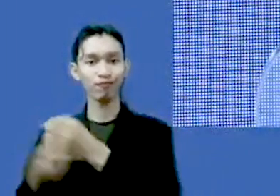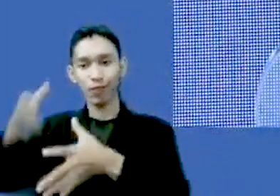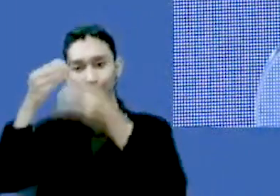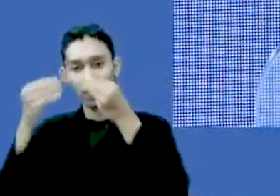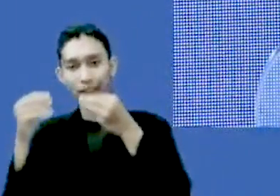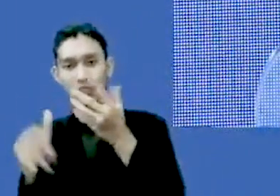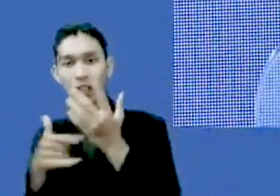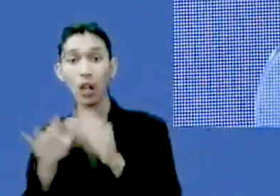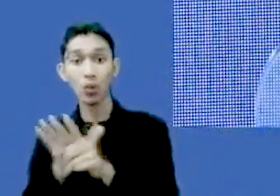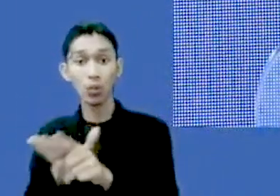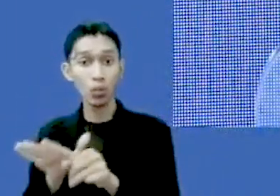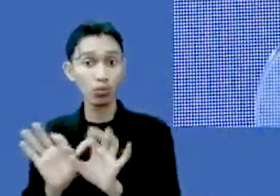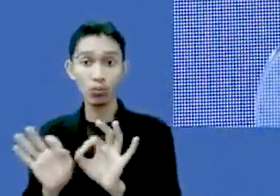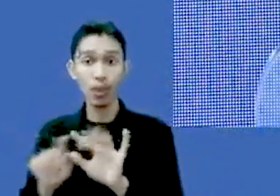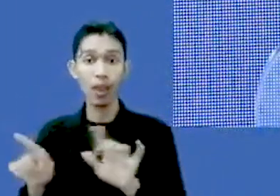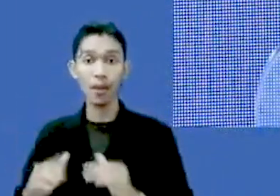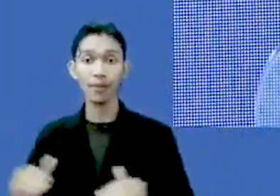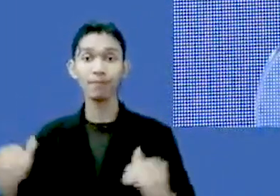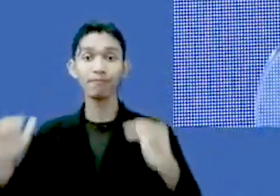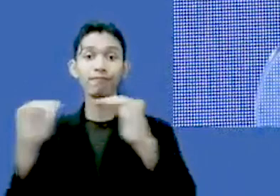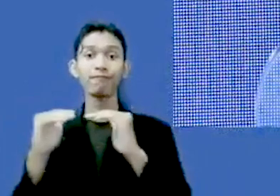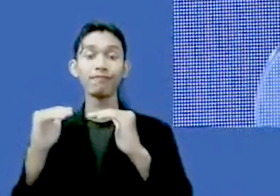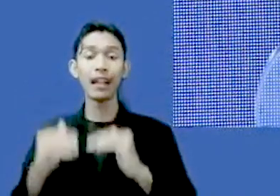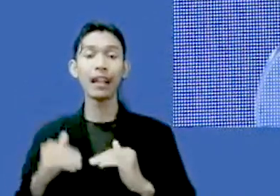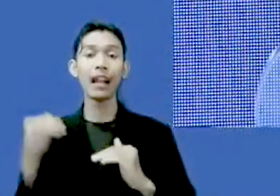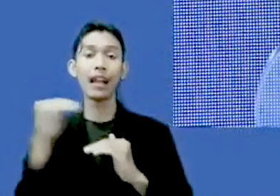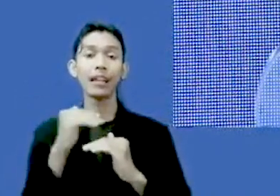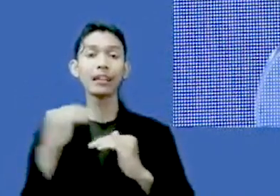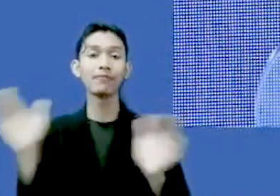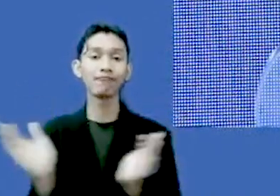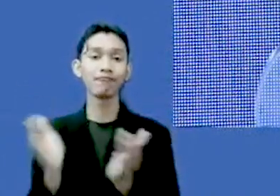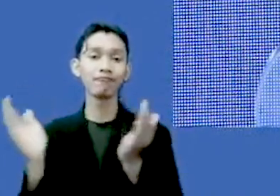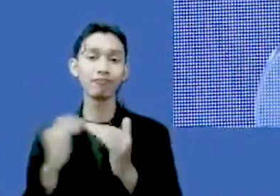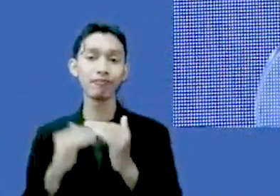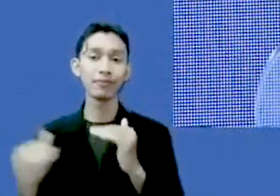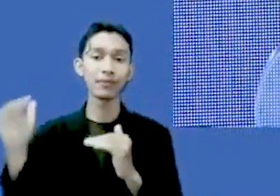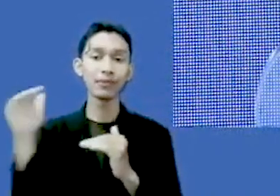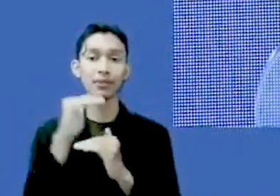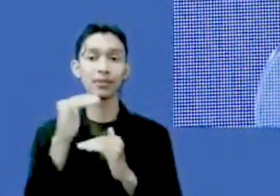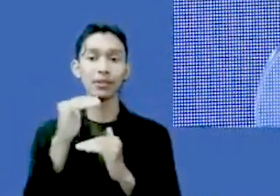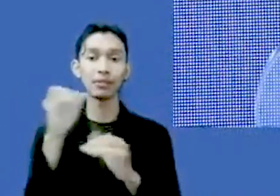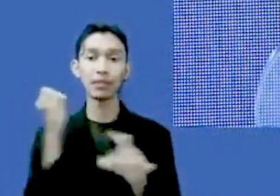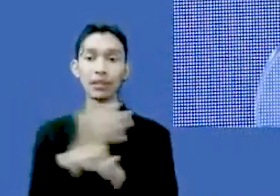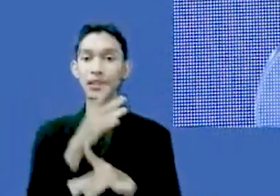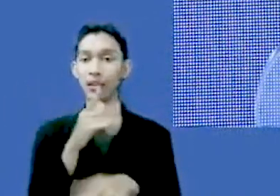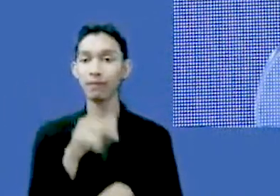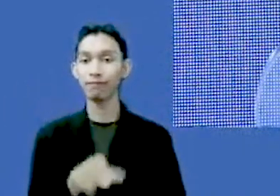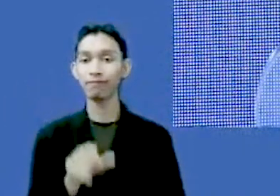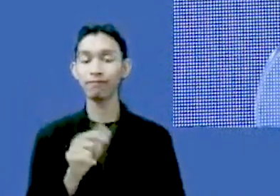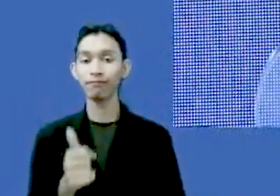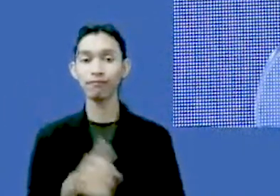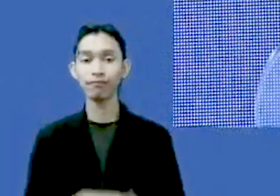cukup tapi harus naik kelas ke empowerment dan harus naik kelas lagi menjadi job Creation Hai